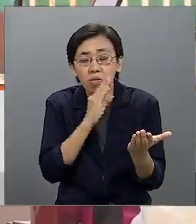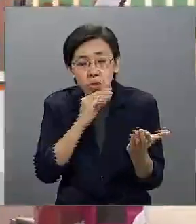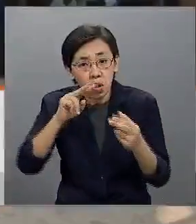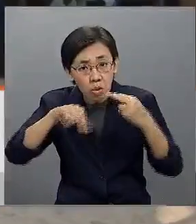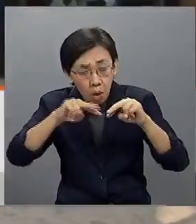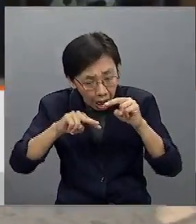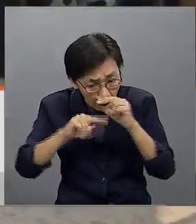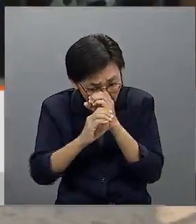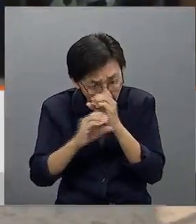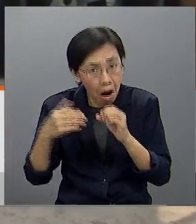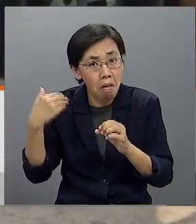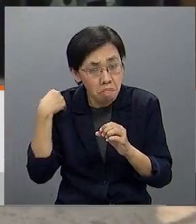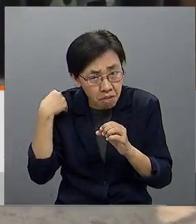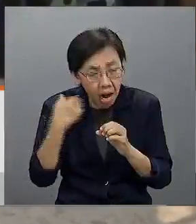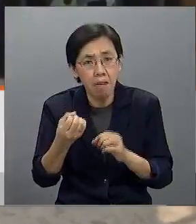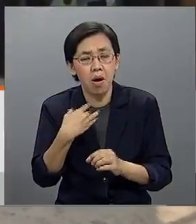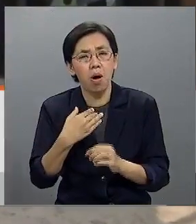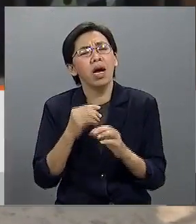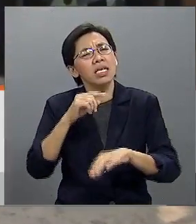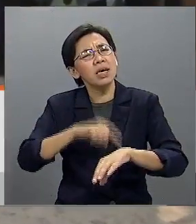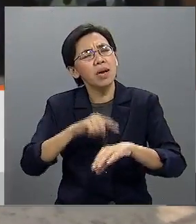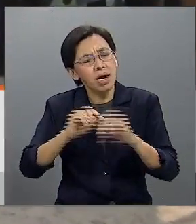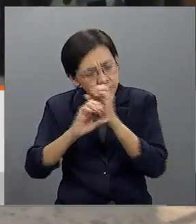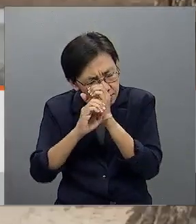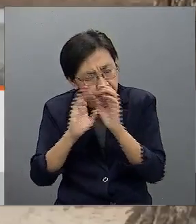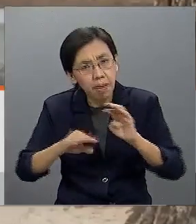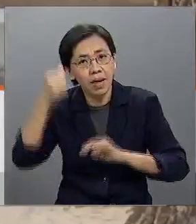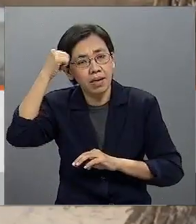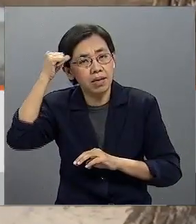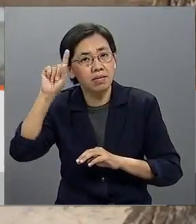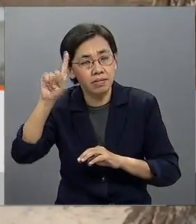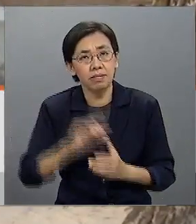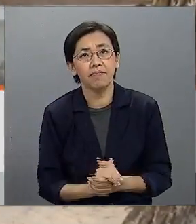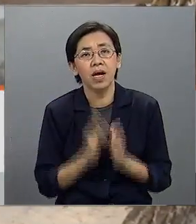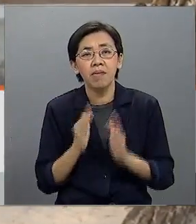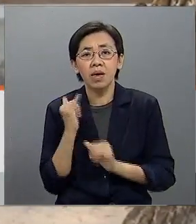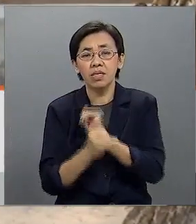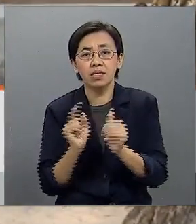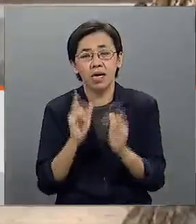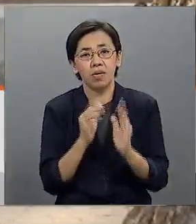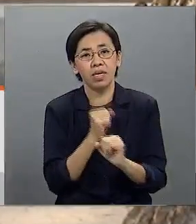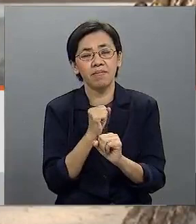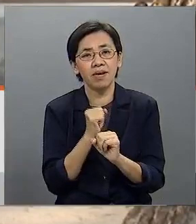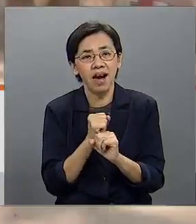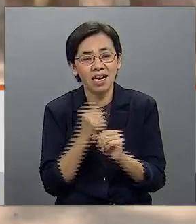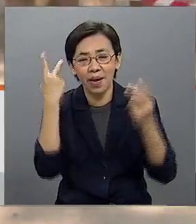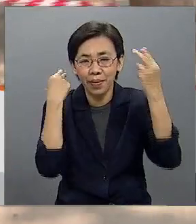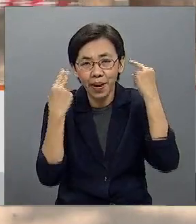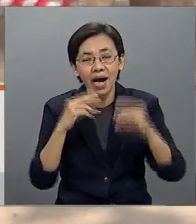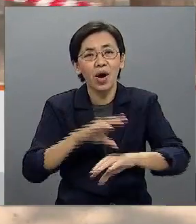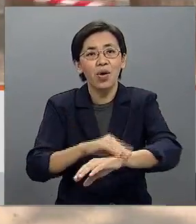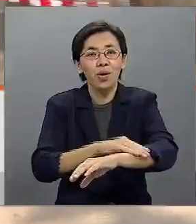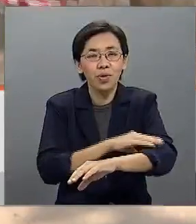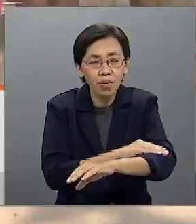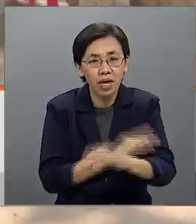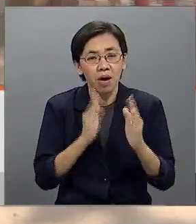เพียง1วันเท่านั้นค่ะโดยผู้ที่เข้ารับการตรวจวันนี้พบว่ามีทั้งพนักงานเสริมสวยสปาแล้วก็ผู้สัมผัสกับชาวต่างชาติรวมถึ